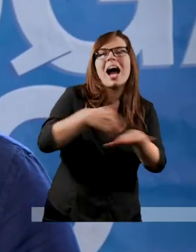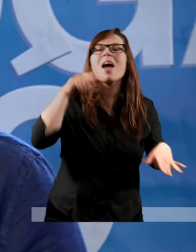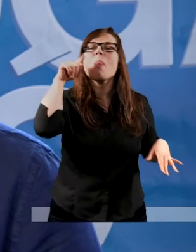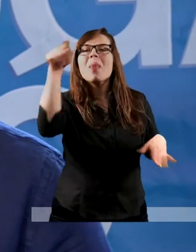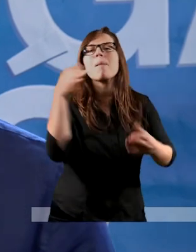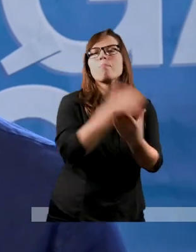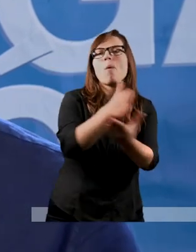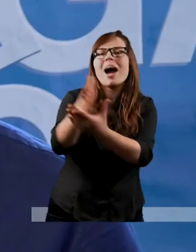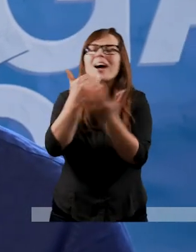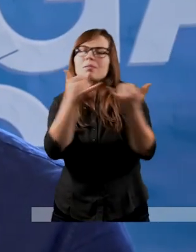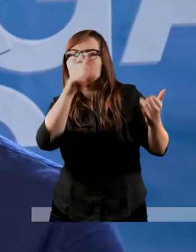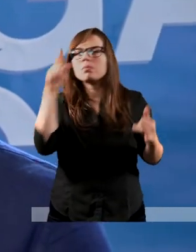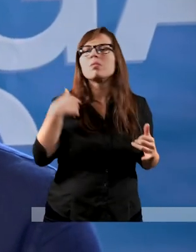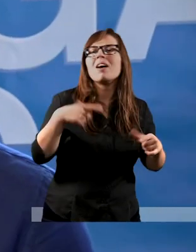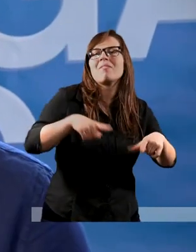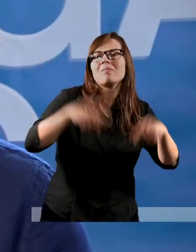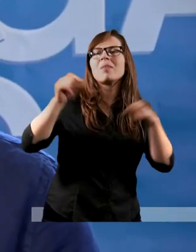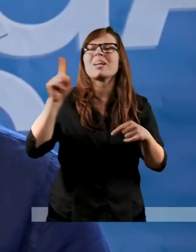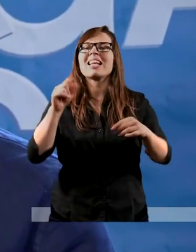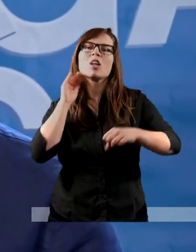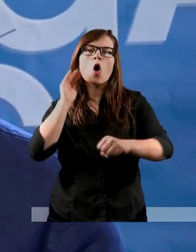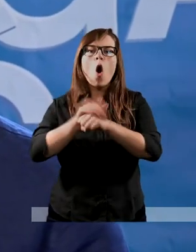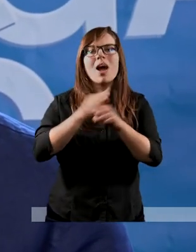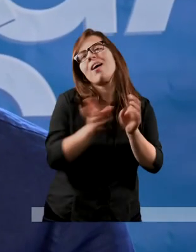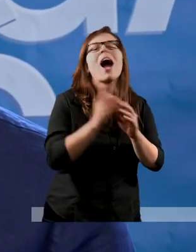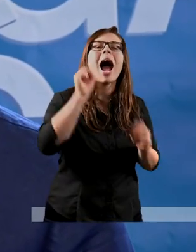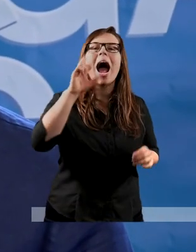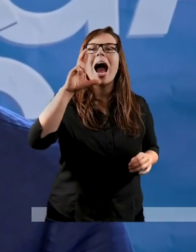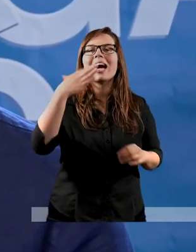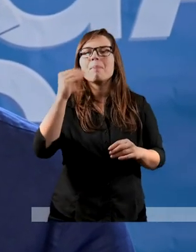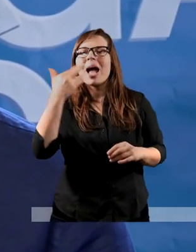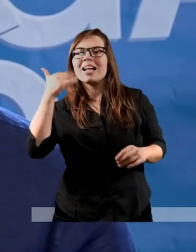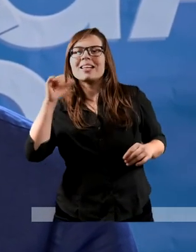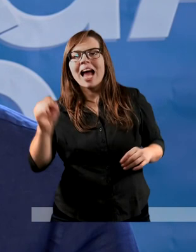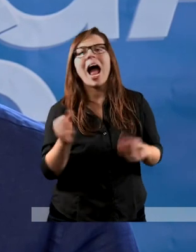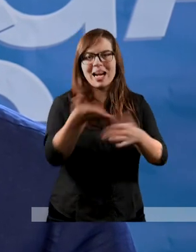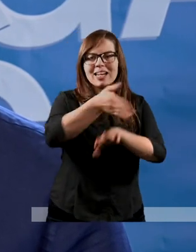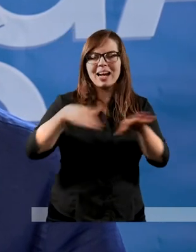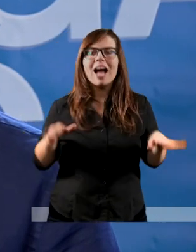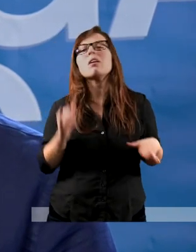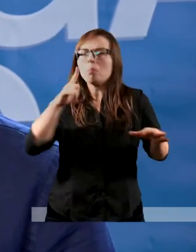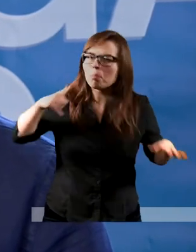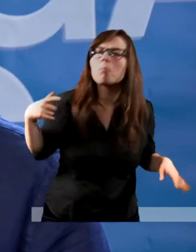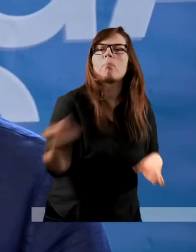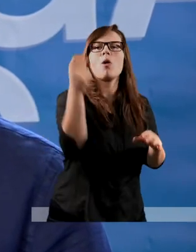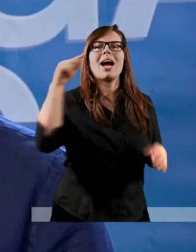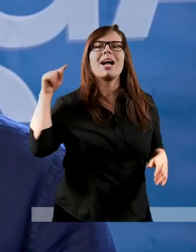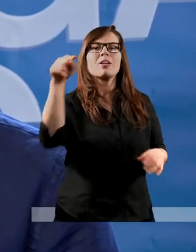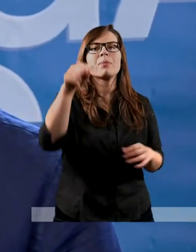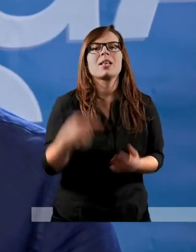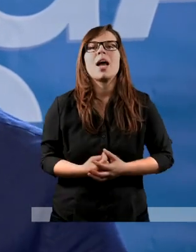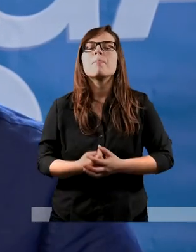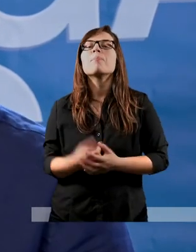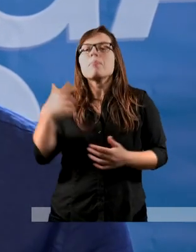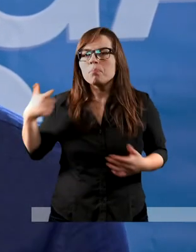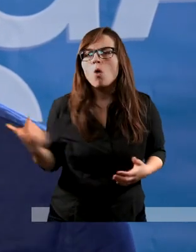tam pomagać innym. I wybrałem razem z kolegą taki kraj Armenia. I pojechaliśmy.